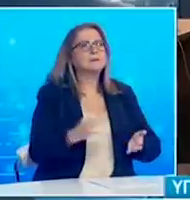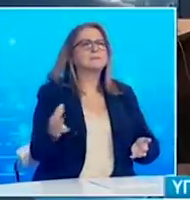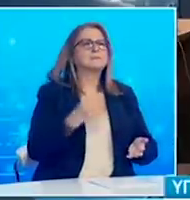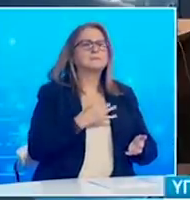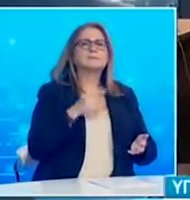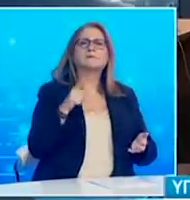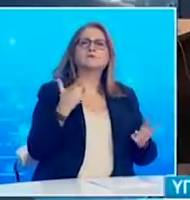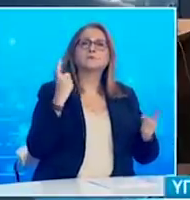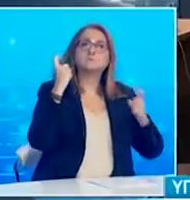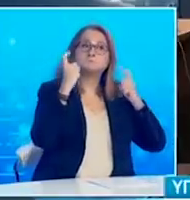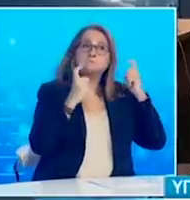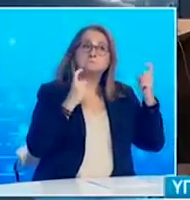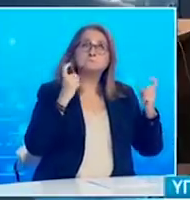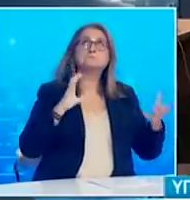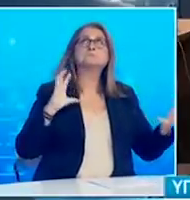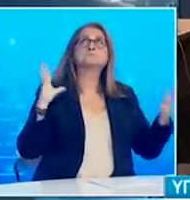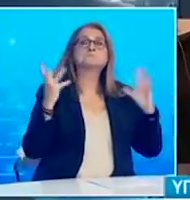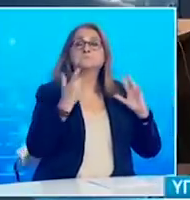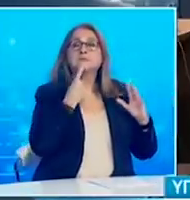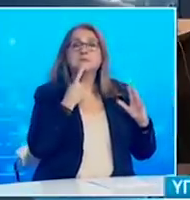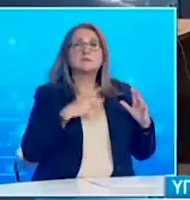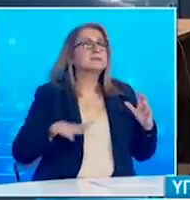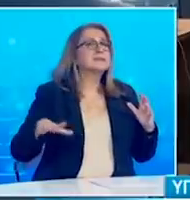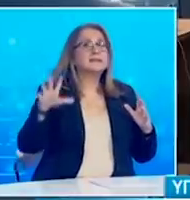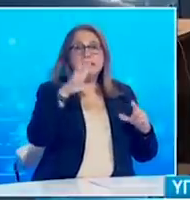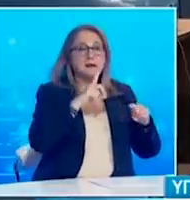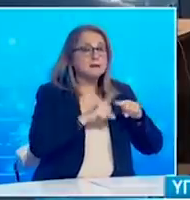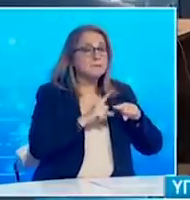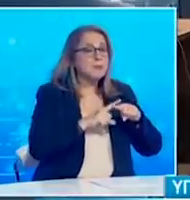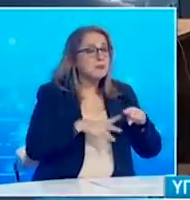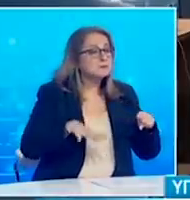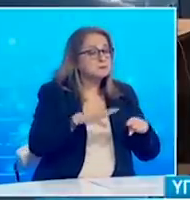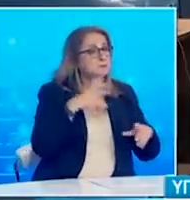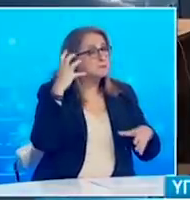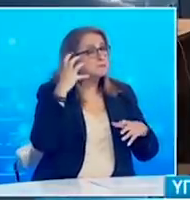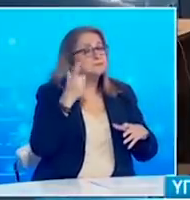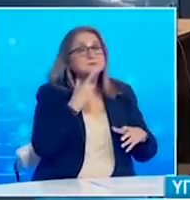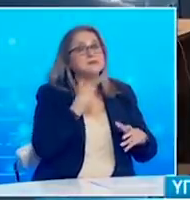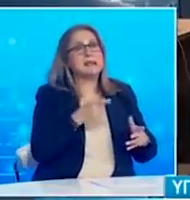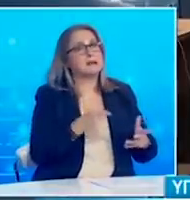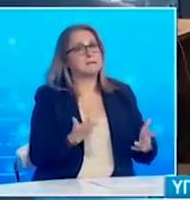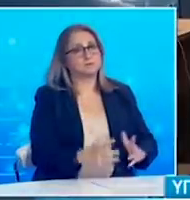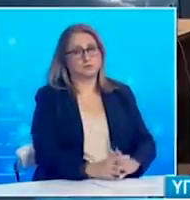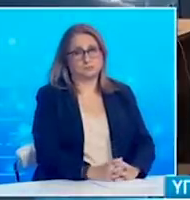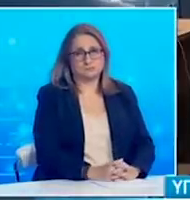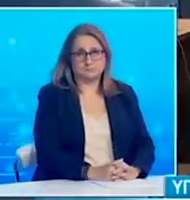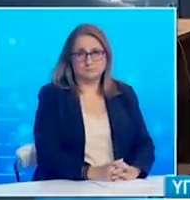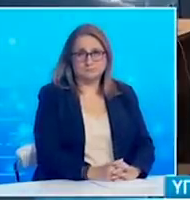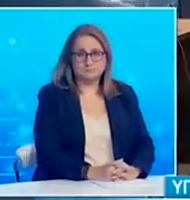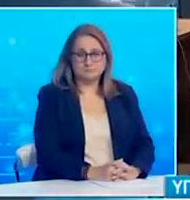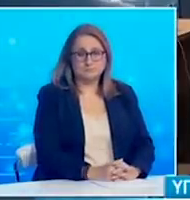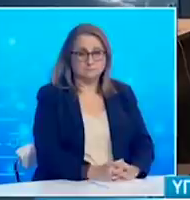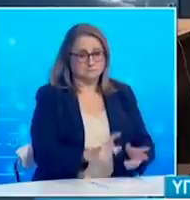παγκόσμια κοινότητα και βεβαίως τους Έλληνες επιλογνώμονες, το εξαρτικό αυτό. Και